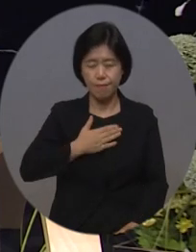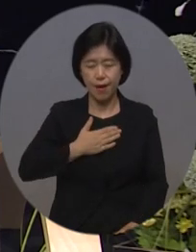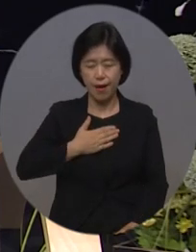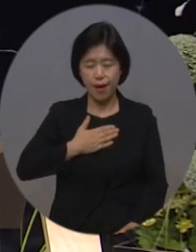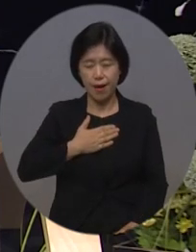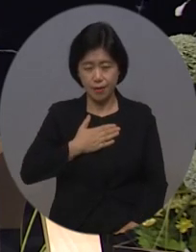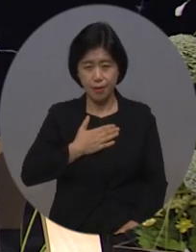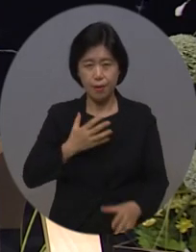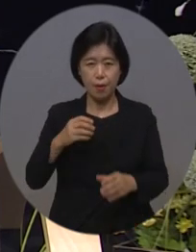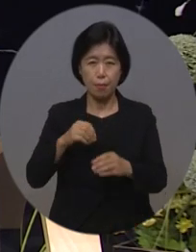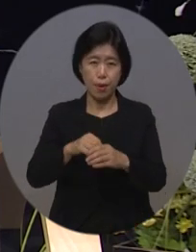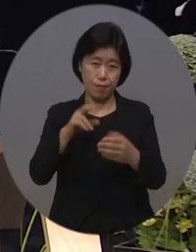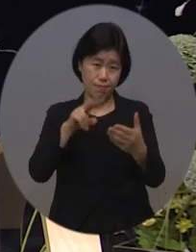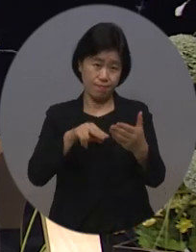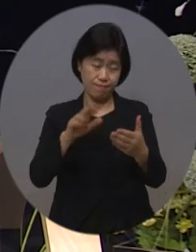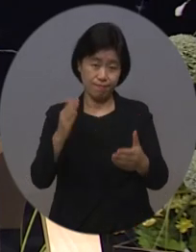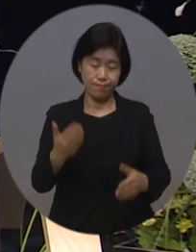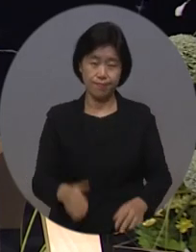아닐까요?